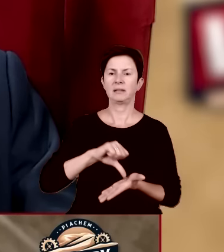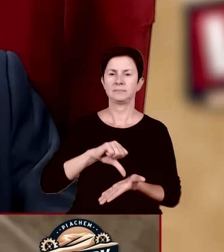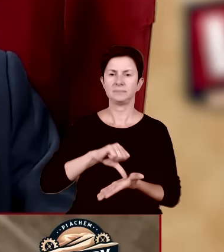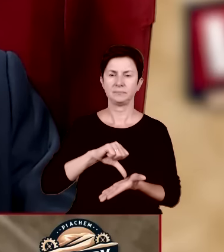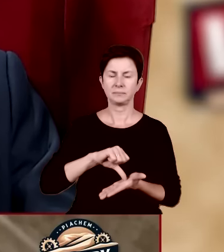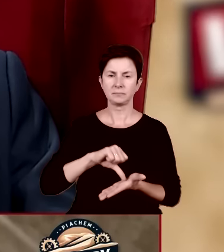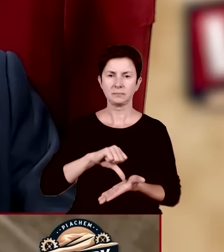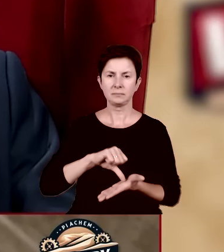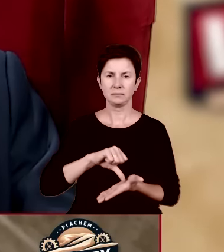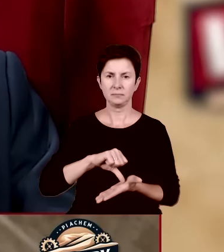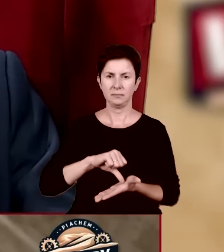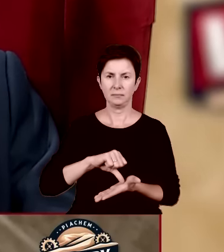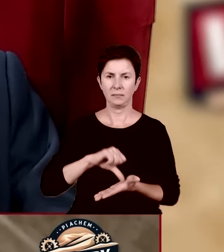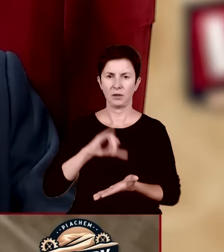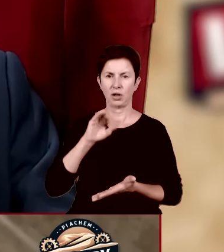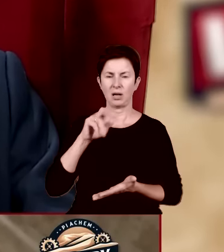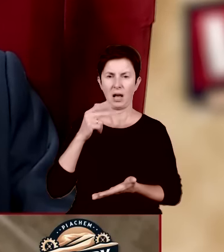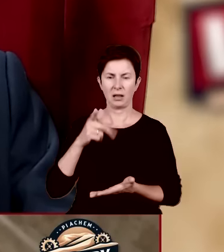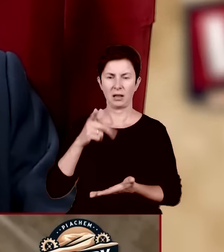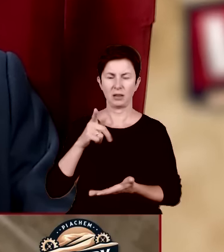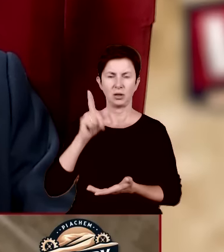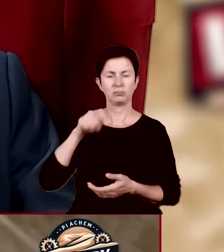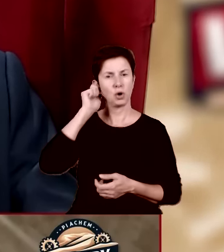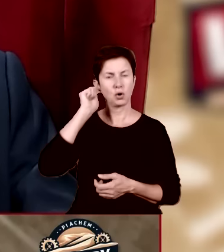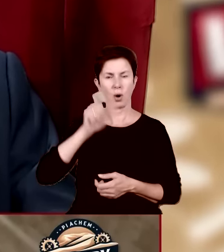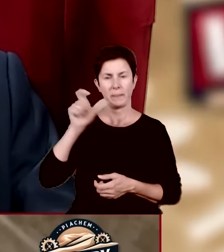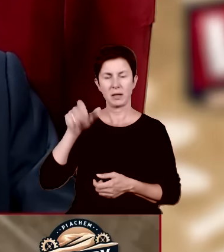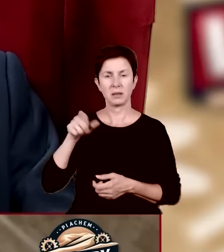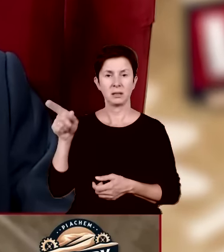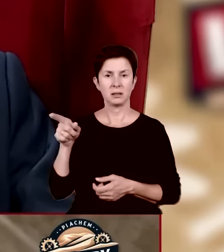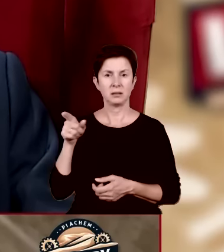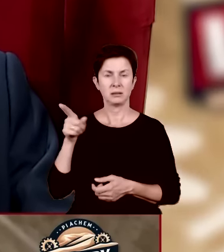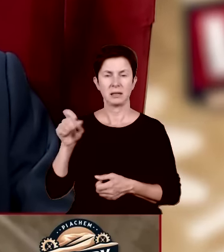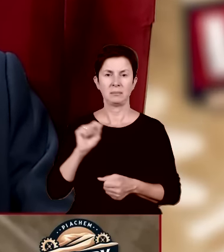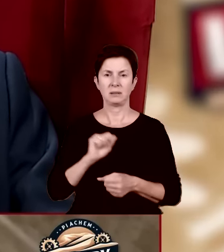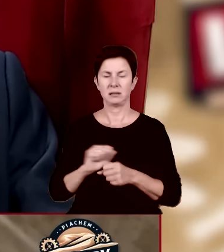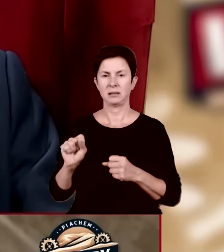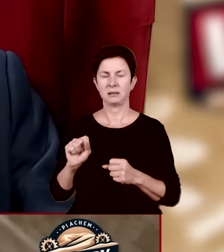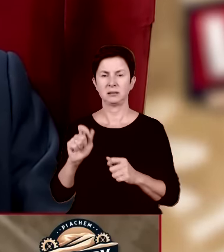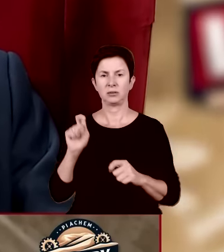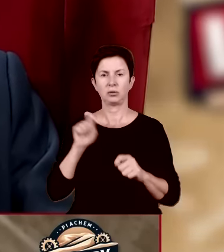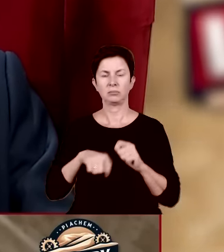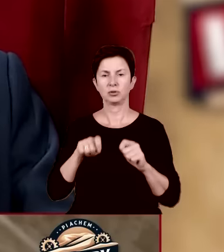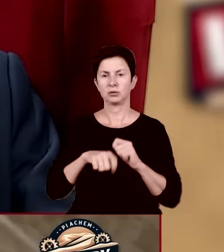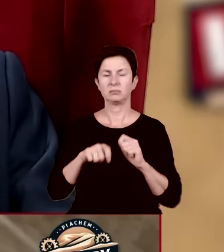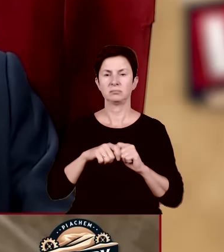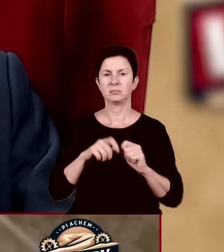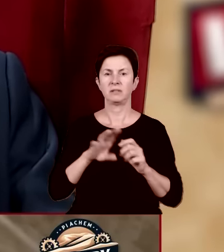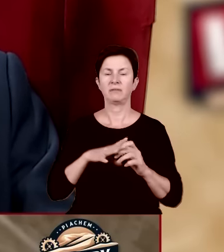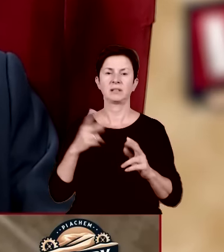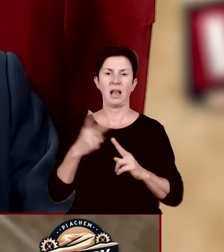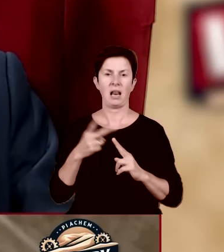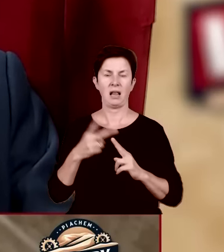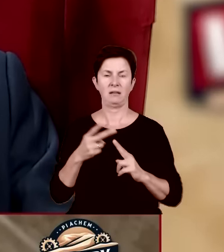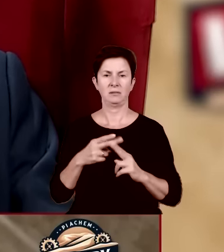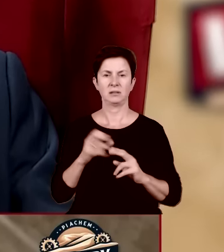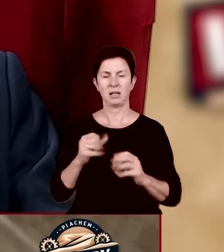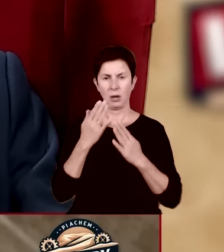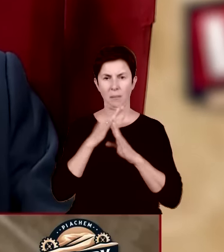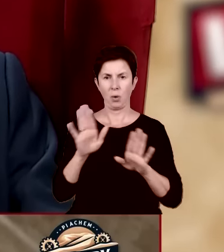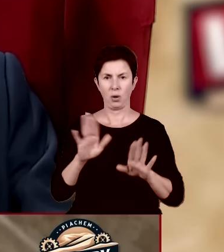zwane sportsmenki, tam następuje pewna cenzura w telewizji. No przyjrzyjmy się tym dwóm cenzurom.